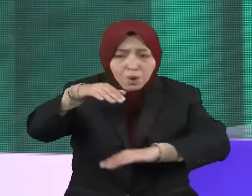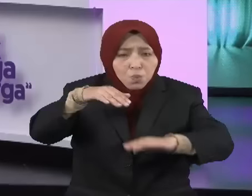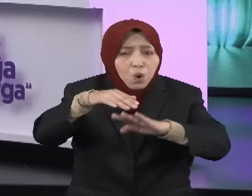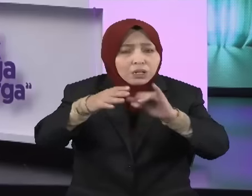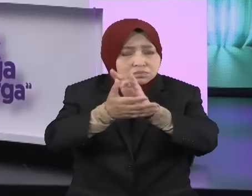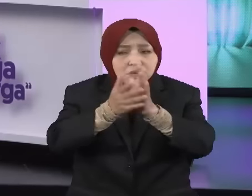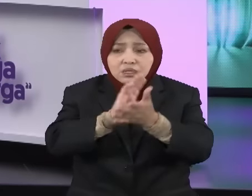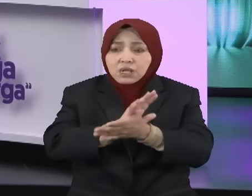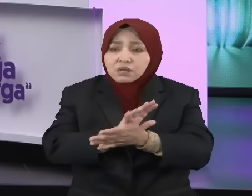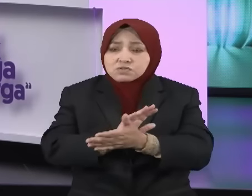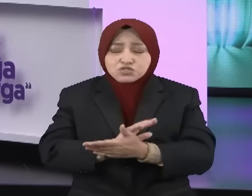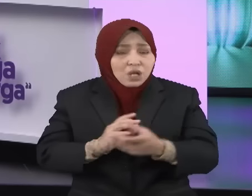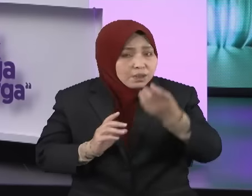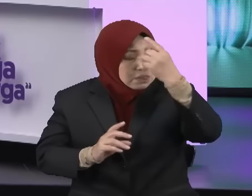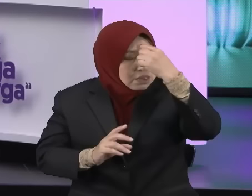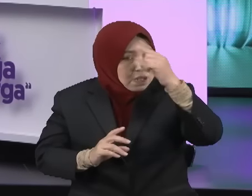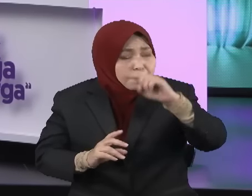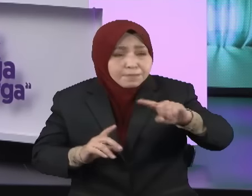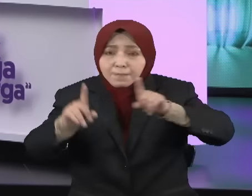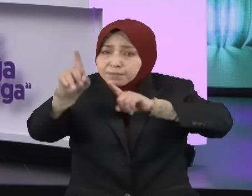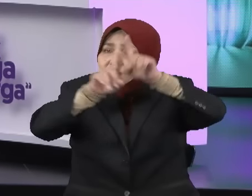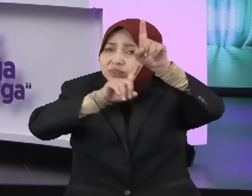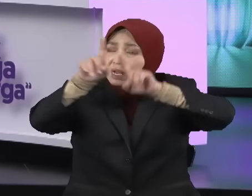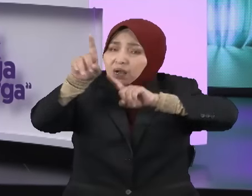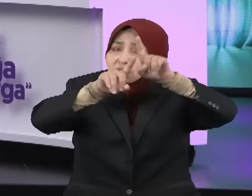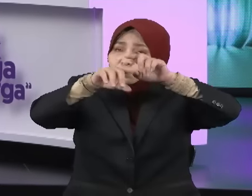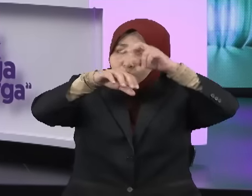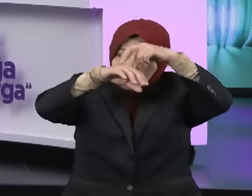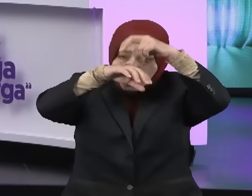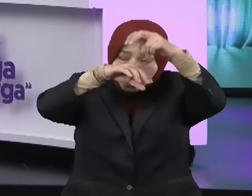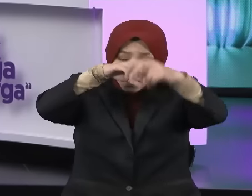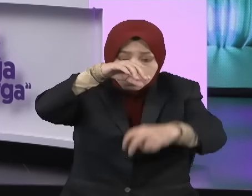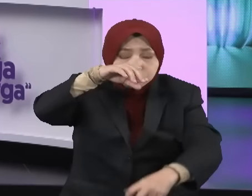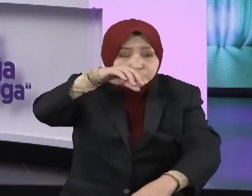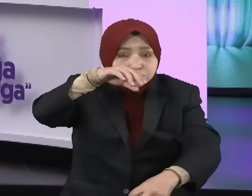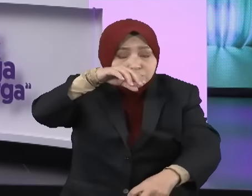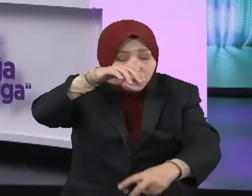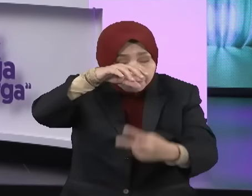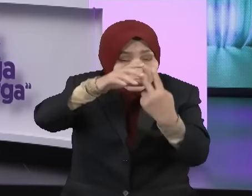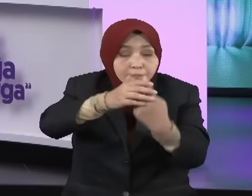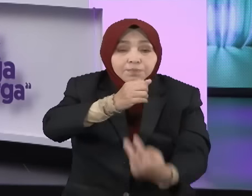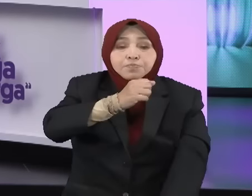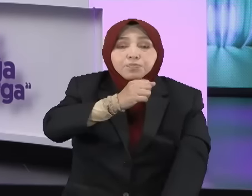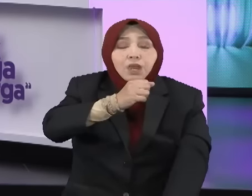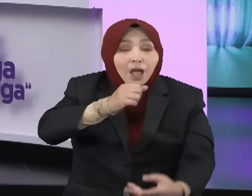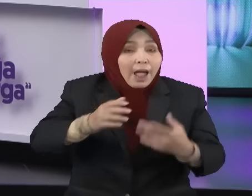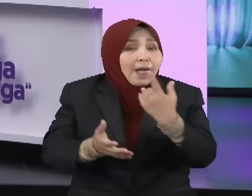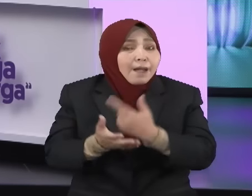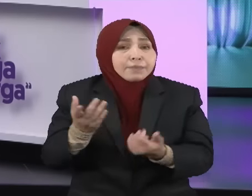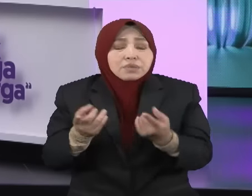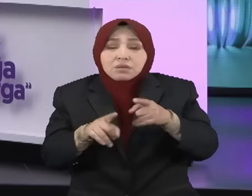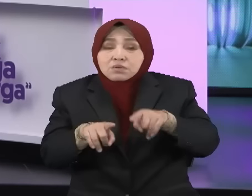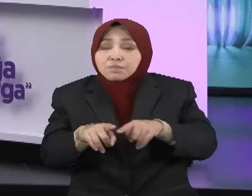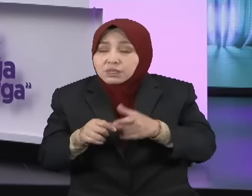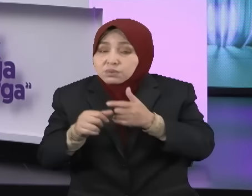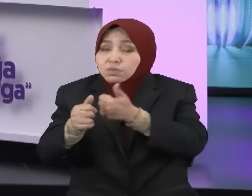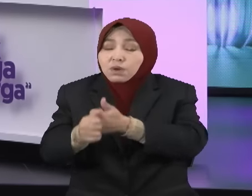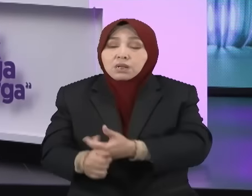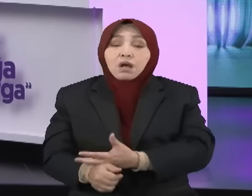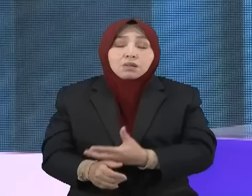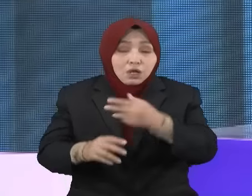najmu idza hawa, demi bintang apabila ia turun ke bawah ataupun terbenam. Maka apakah kesan bila mengikut pada hawa? Dia akan